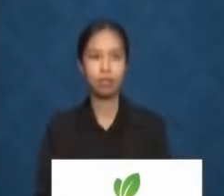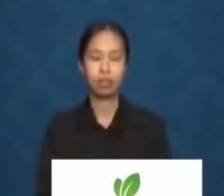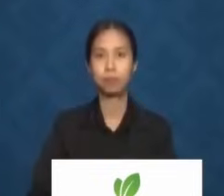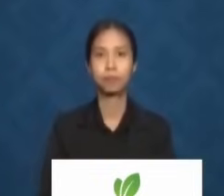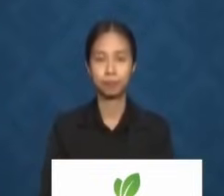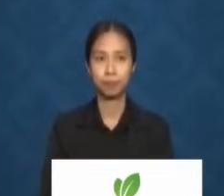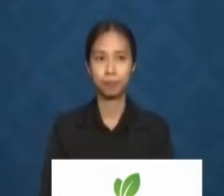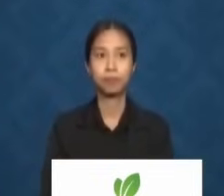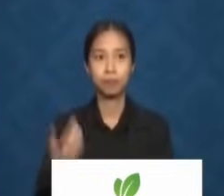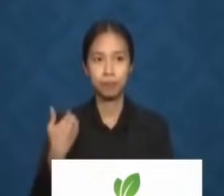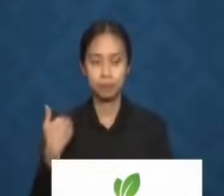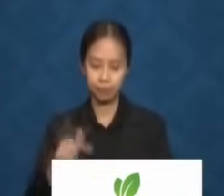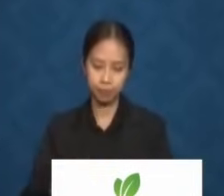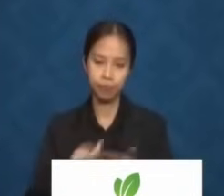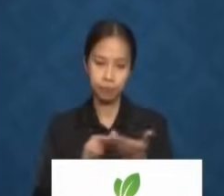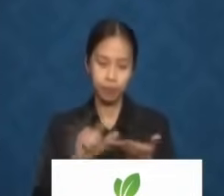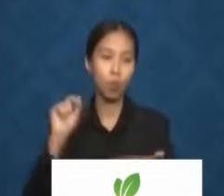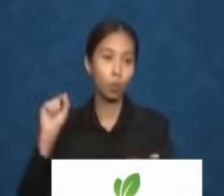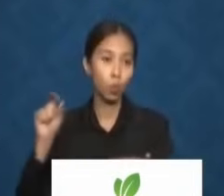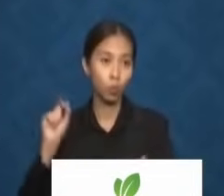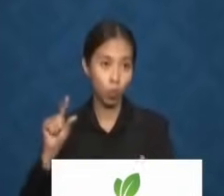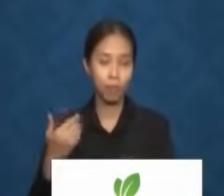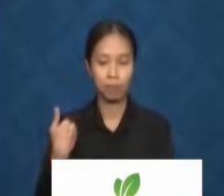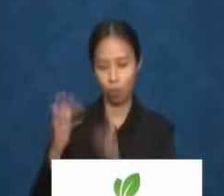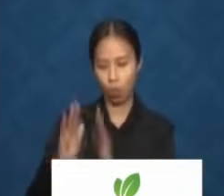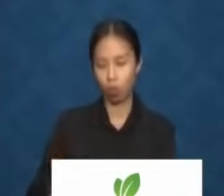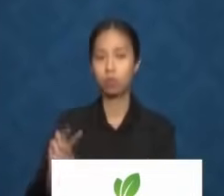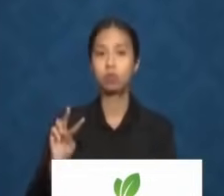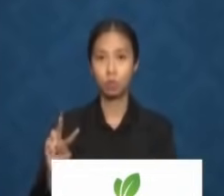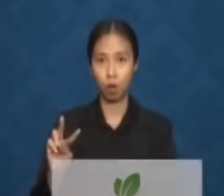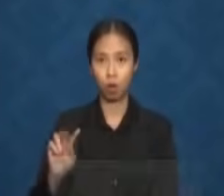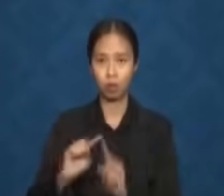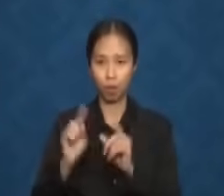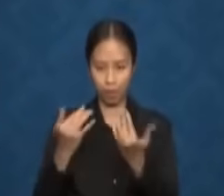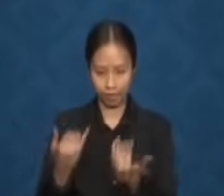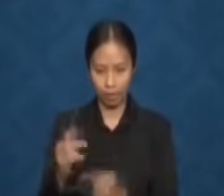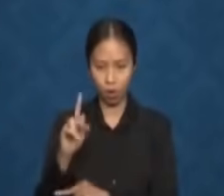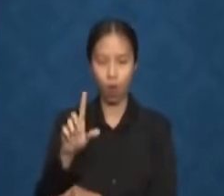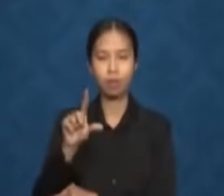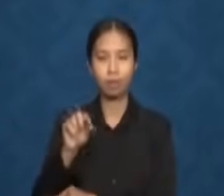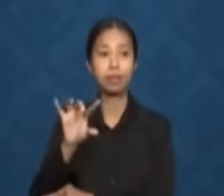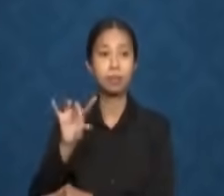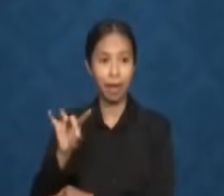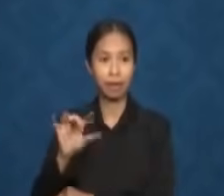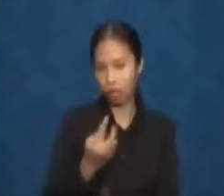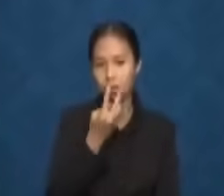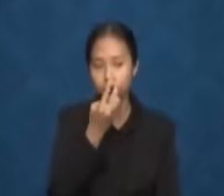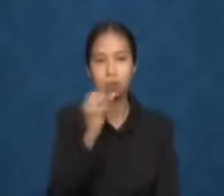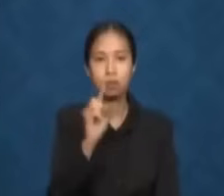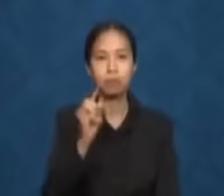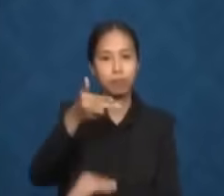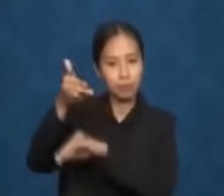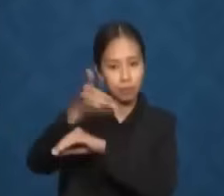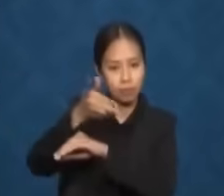อดภัยให้สมพระเกียรติและรักษาไว้ซึ่งสถาบันหลักของชาติคุณเอกนัทก็ขึ้นมานะครับในฐานะผู้ยื่นยติอภิปรายก่อน